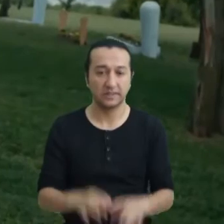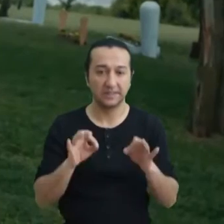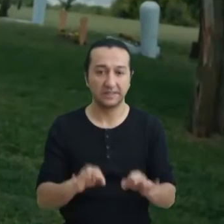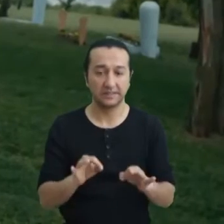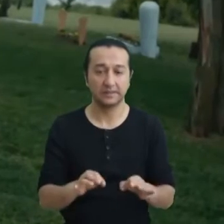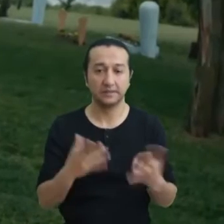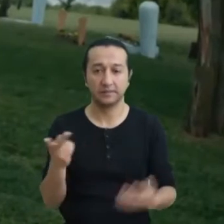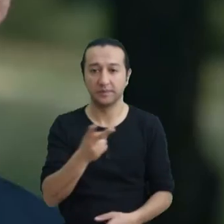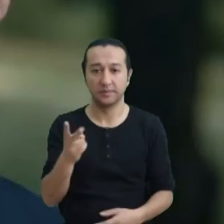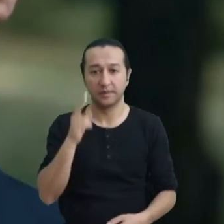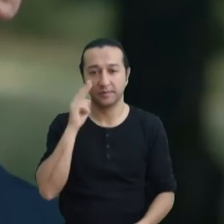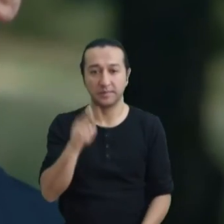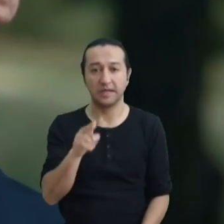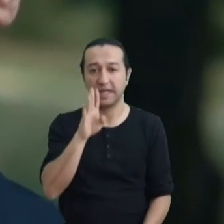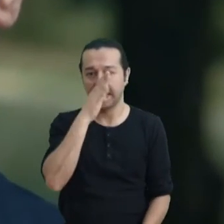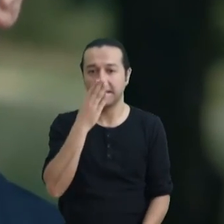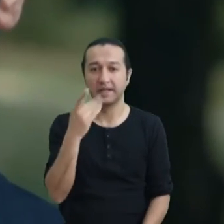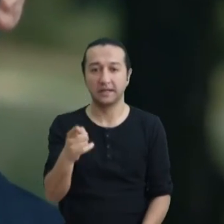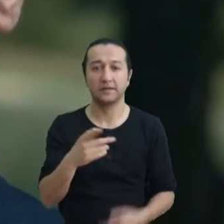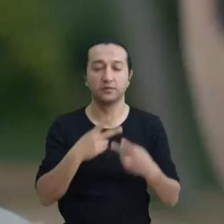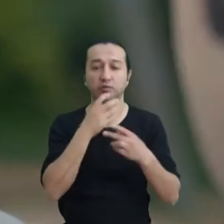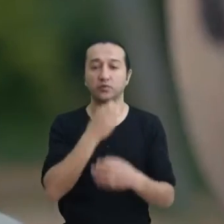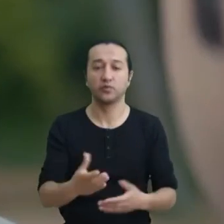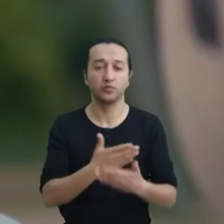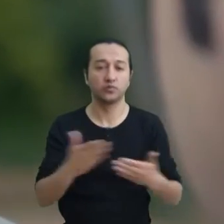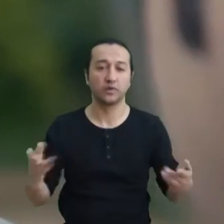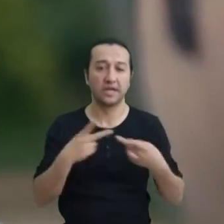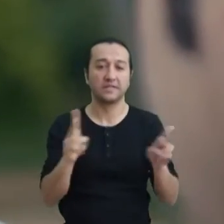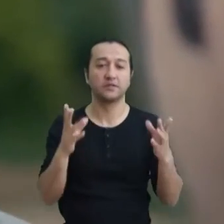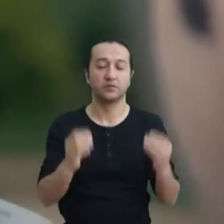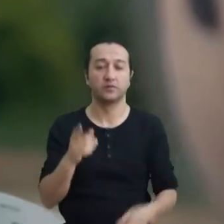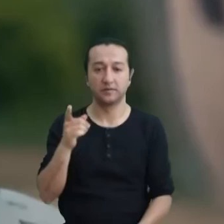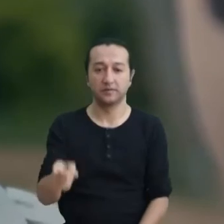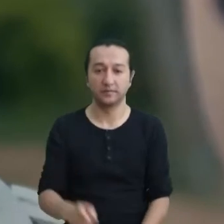Şimdi ise birbirine bakan aynalar gibi sonsuzluğa açıldılar.